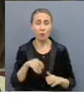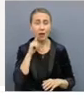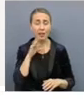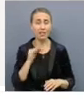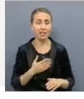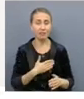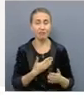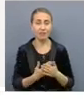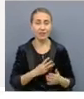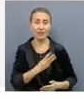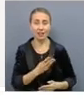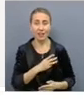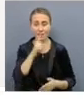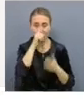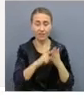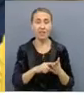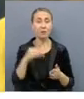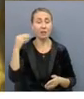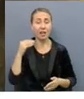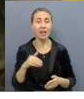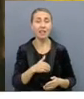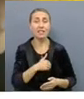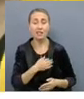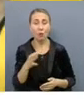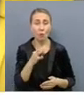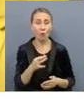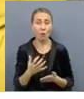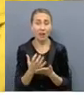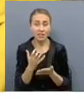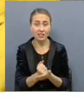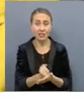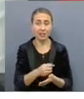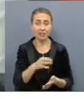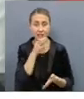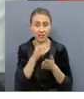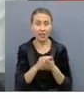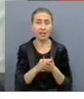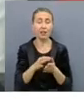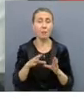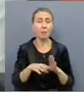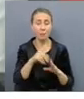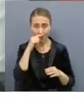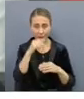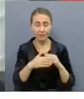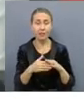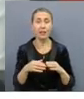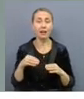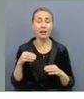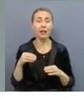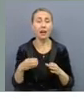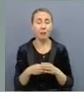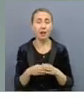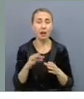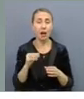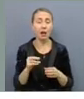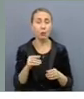амбициозных. Верят президенту, так как инициатива о резерве, высказанная им еще в предвыборной кампании, сегодня реализуется. А вот главные